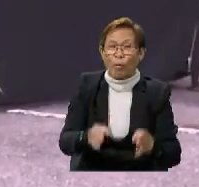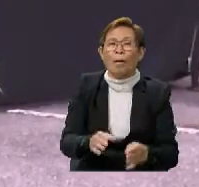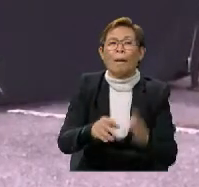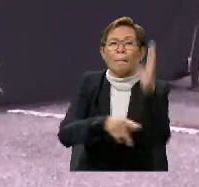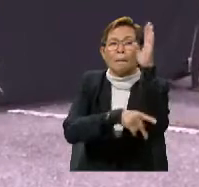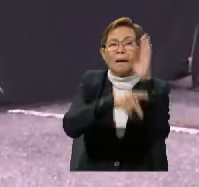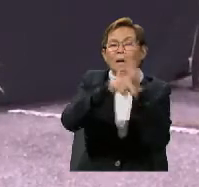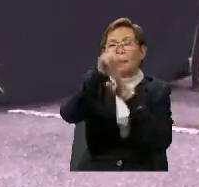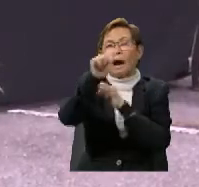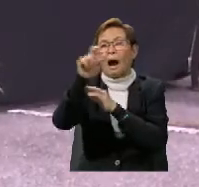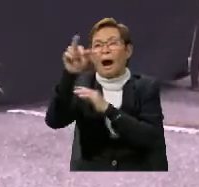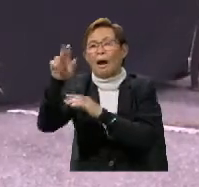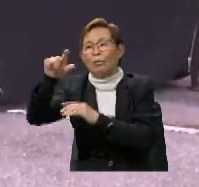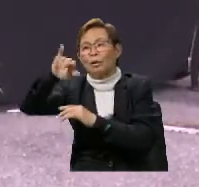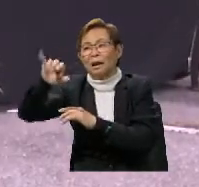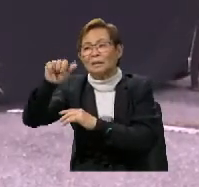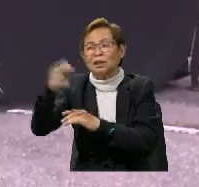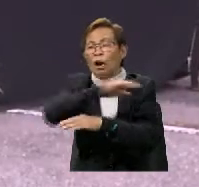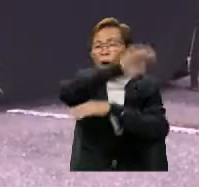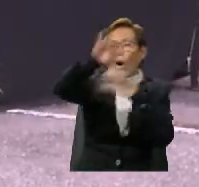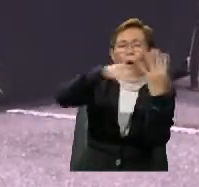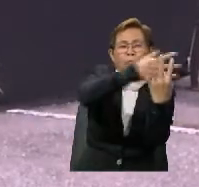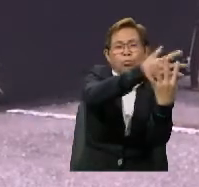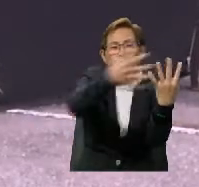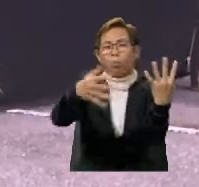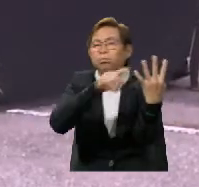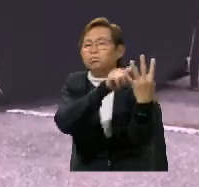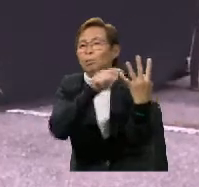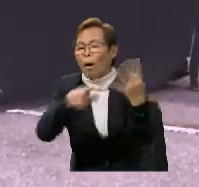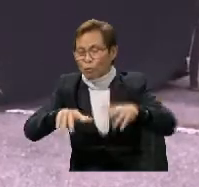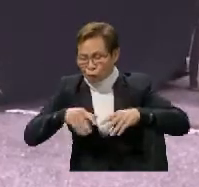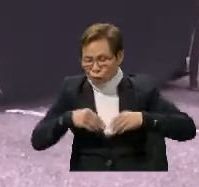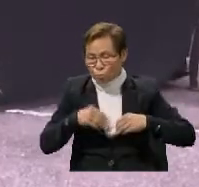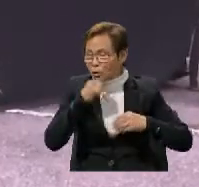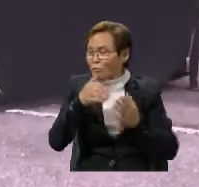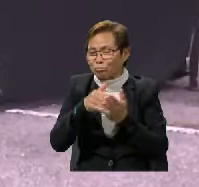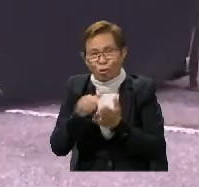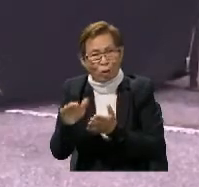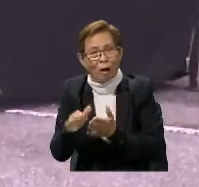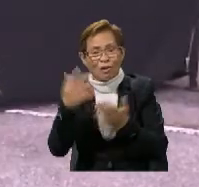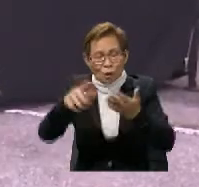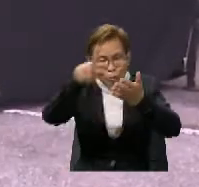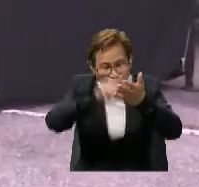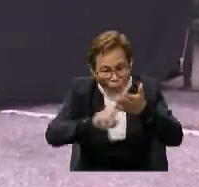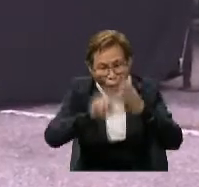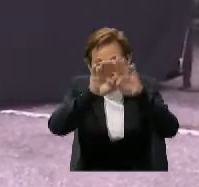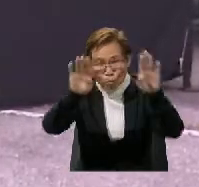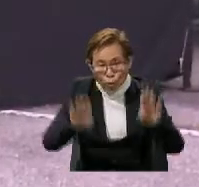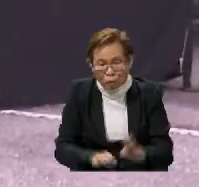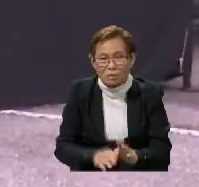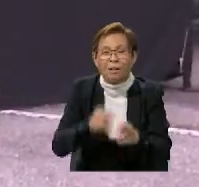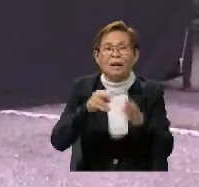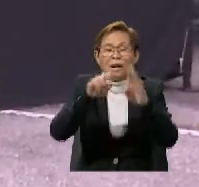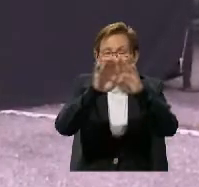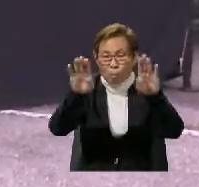Gajah, Datuk Saiful Hazwa Kipli, kesemua keempat-empat calon ini diterima dan tidak ditolak setelah meneliti borang-borang